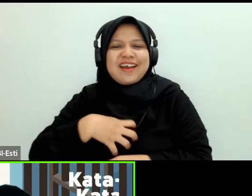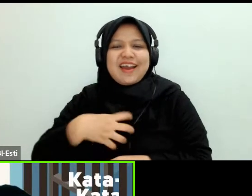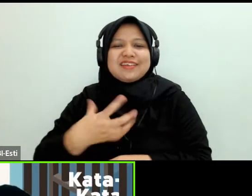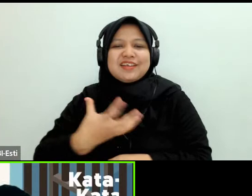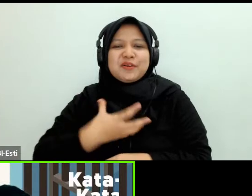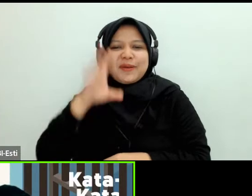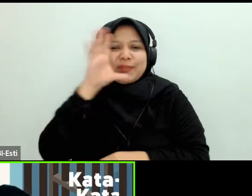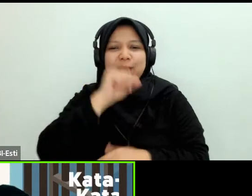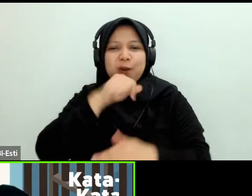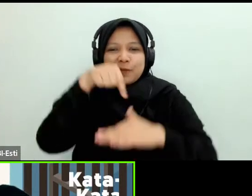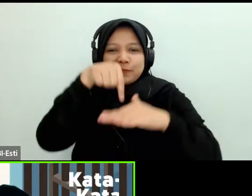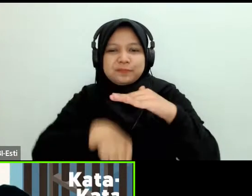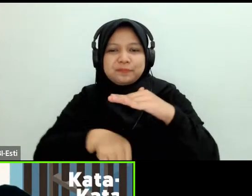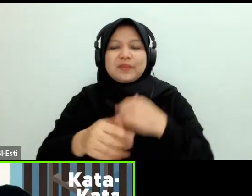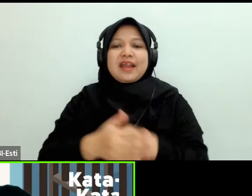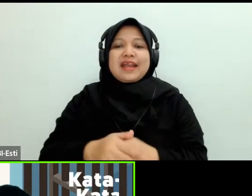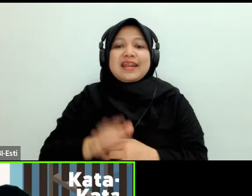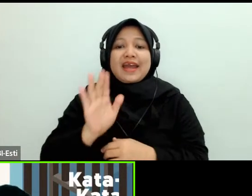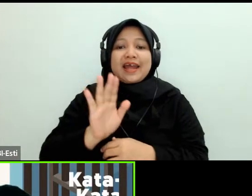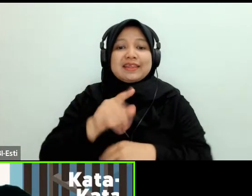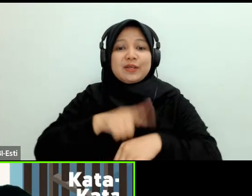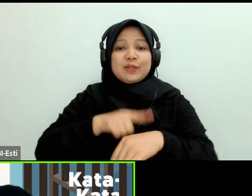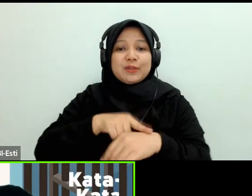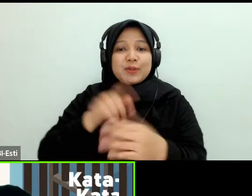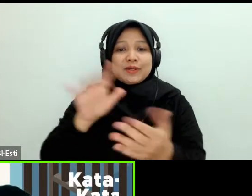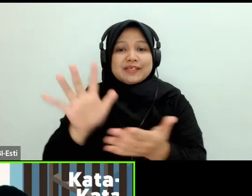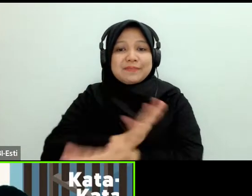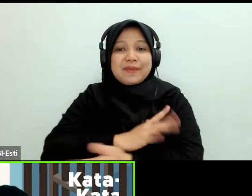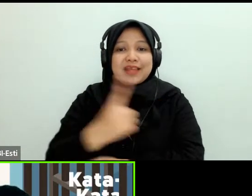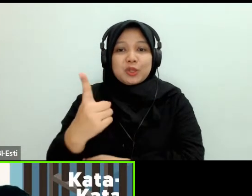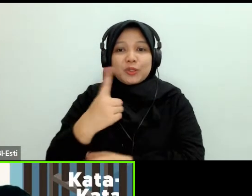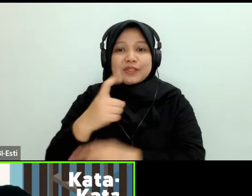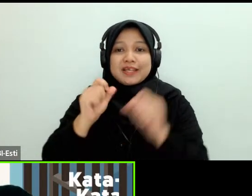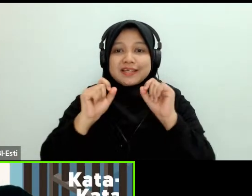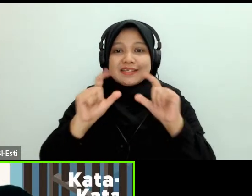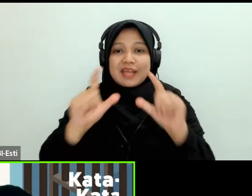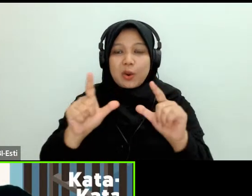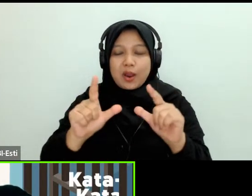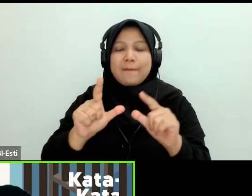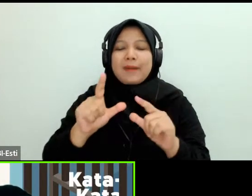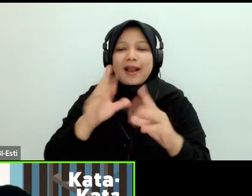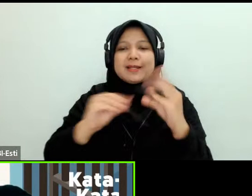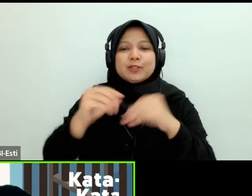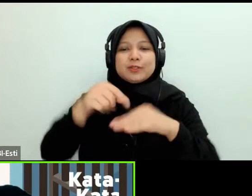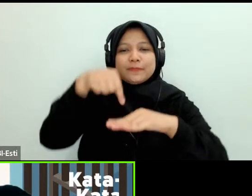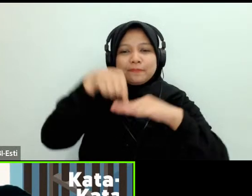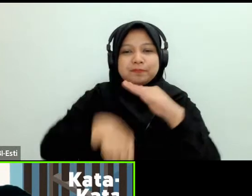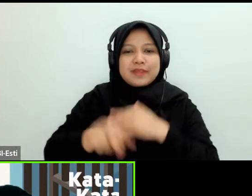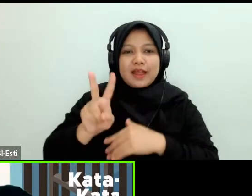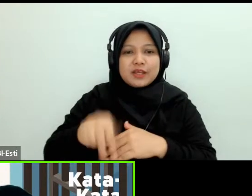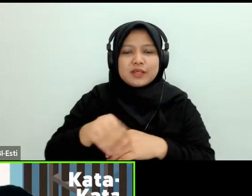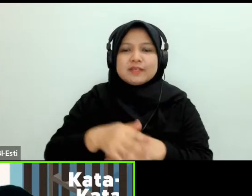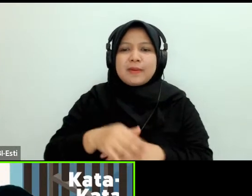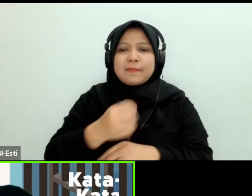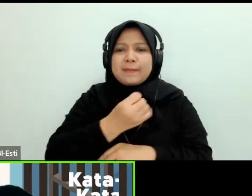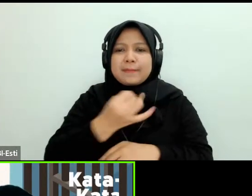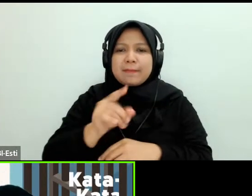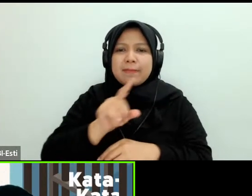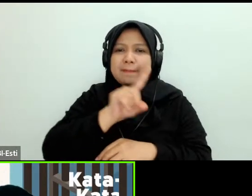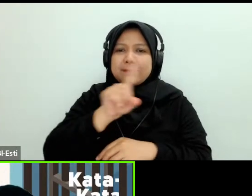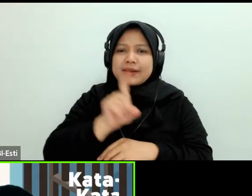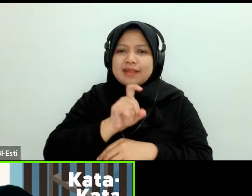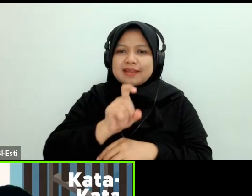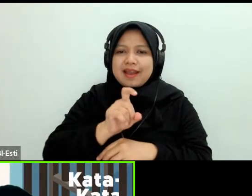sesi tanya-jawab karena sudah masuk ini beberapa pertanyaan jadi kita sekarang langsung saja masuk ke dalam sesi yang terakhir